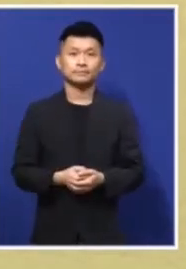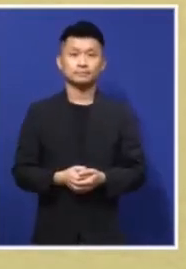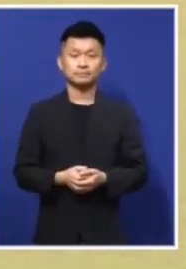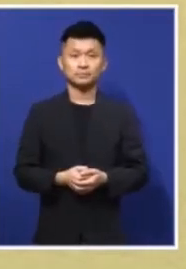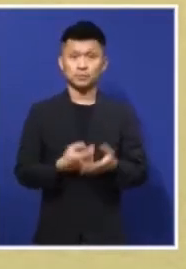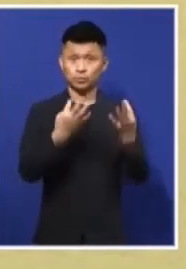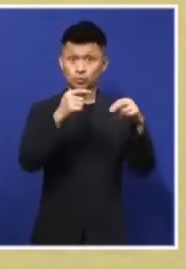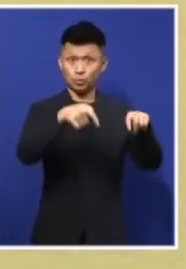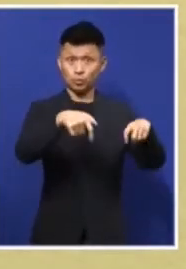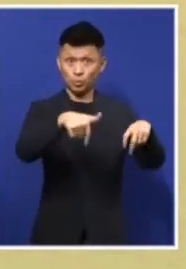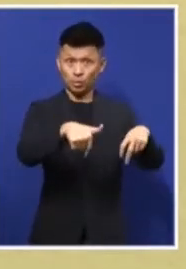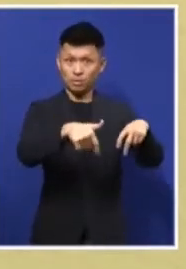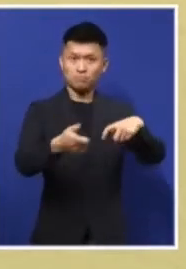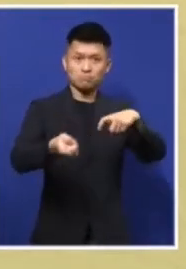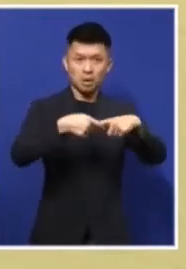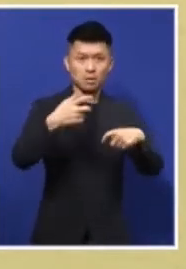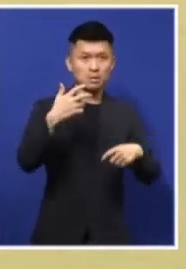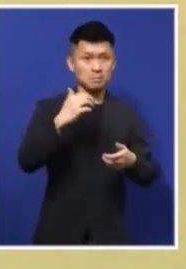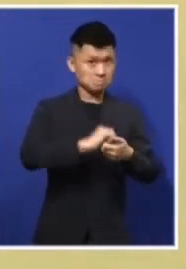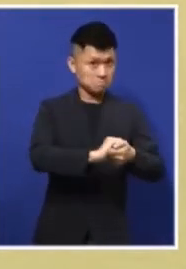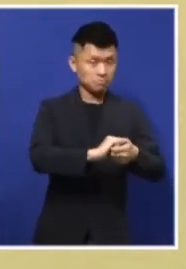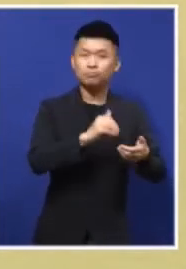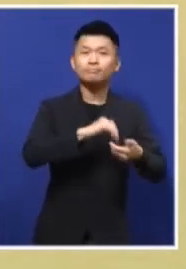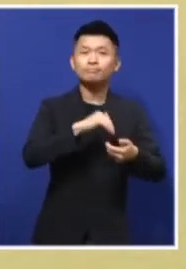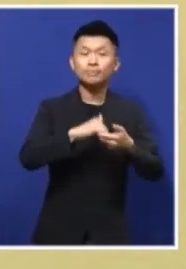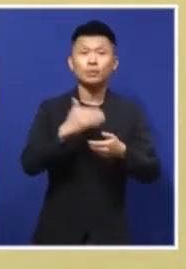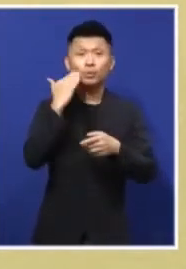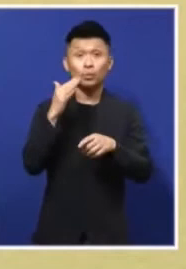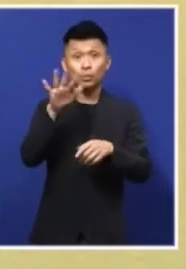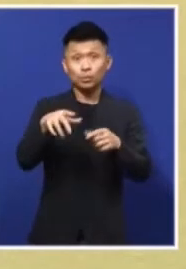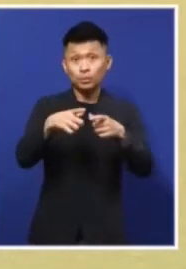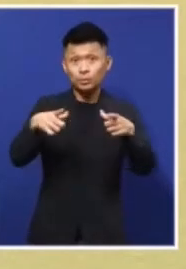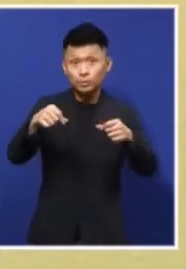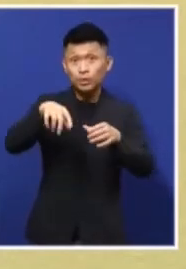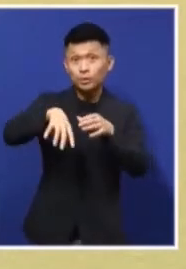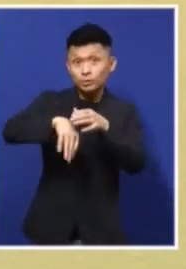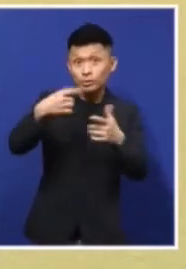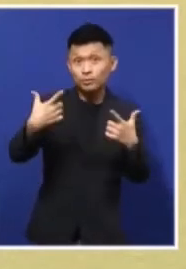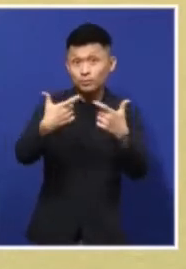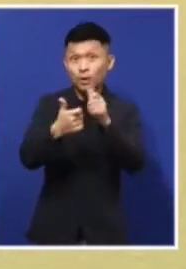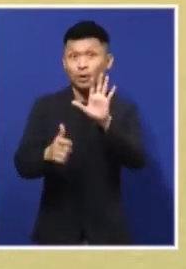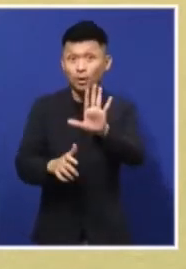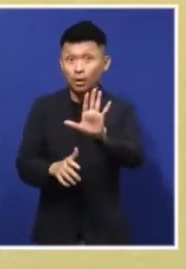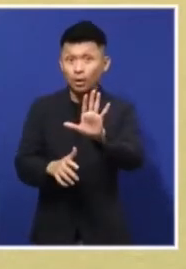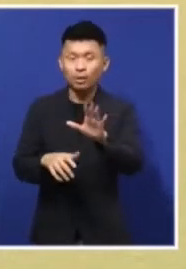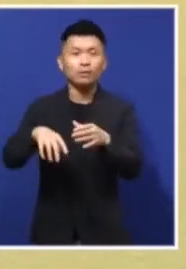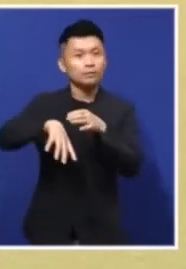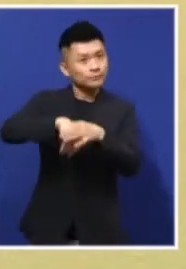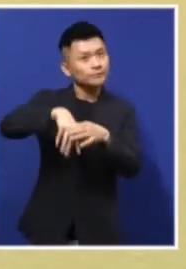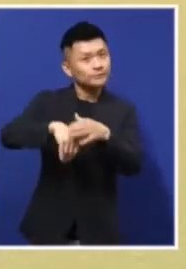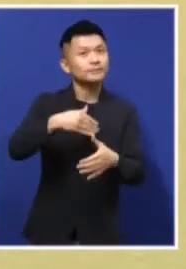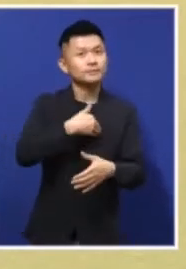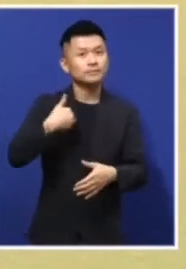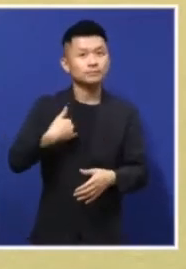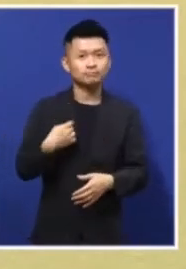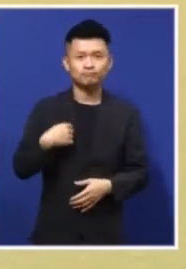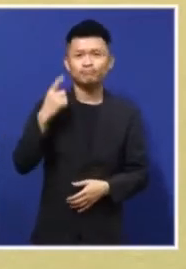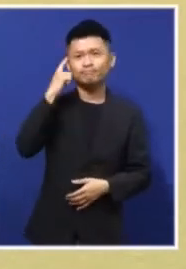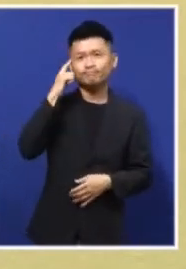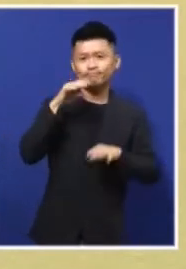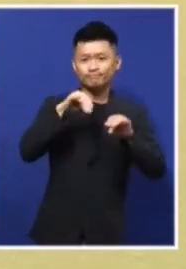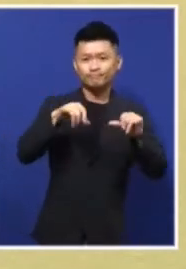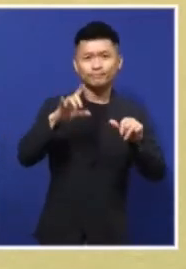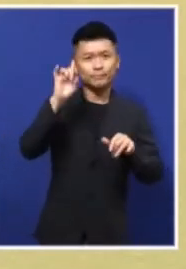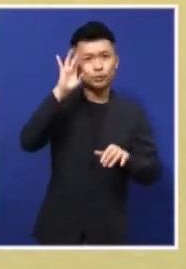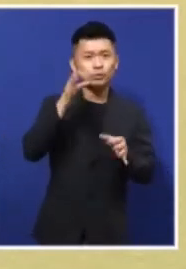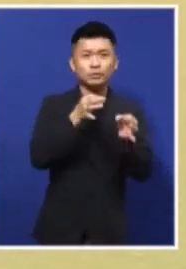定数位哦，只要你是有这个5倍券的抽奖资格，通通都可以来抽。所以我想我们地方创生加码